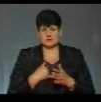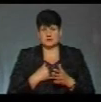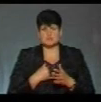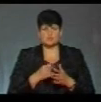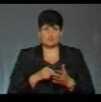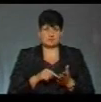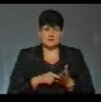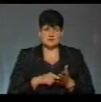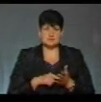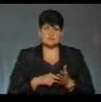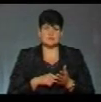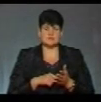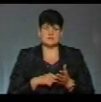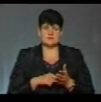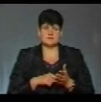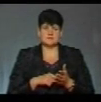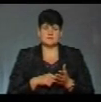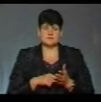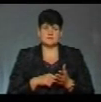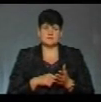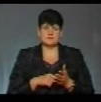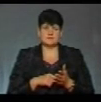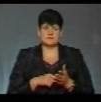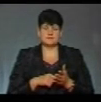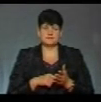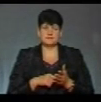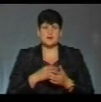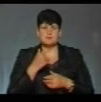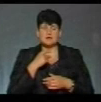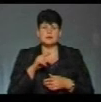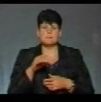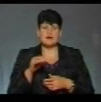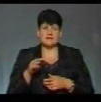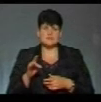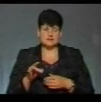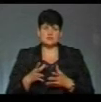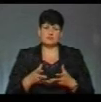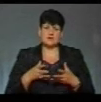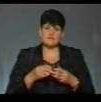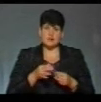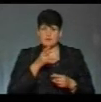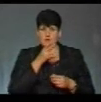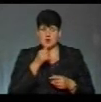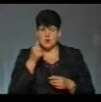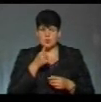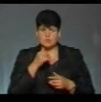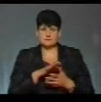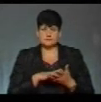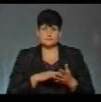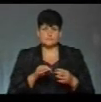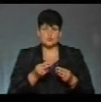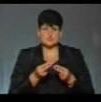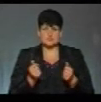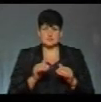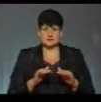місті, та регіональний якийсь компонент. Пане Петре, чи впливає пора року на заяву про зникнення дітей?